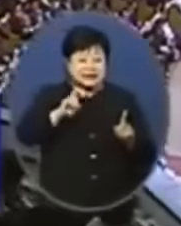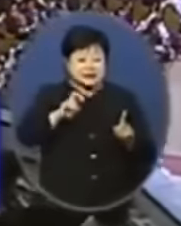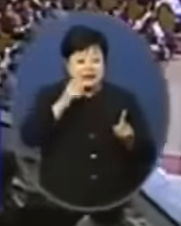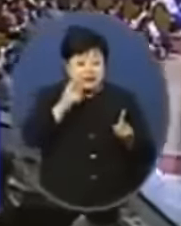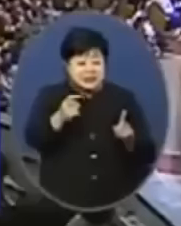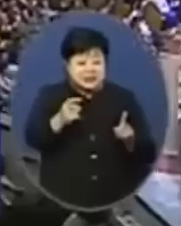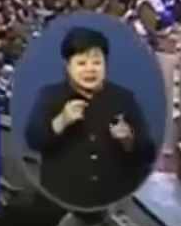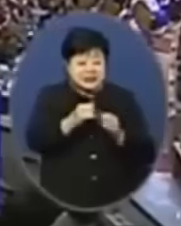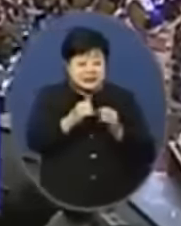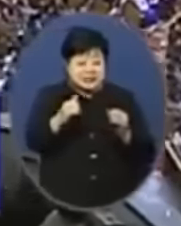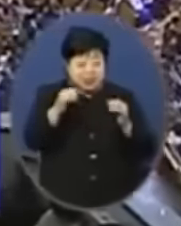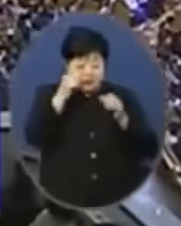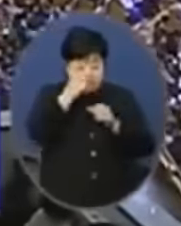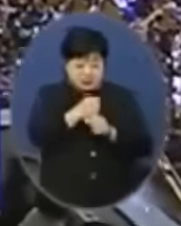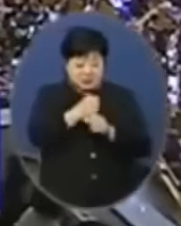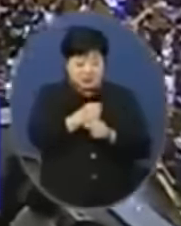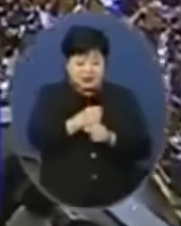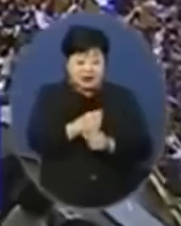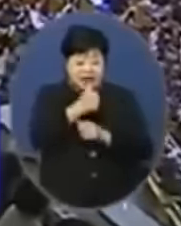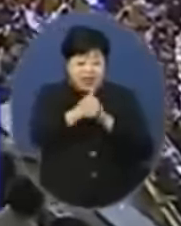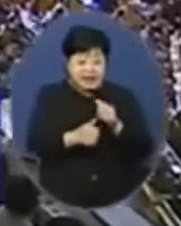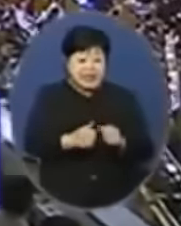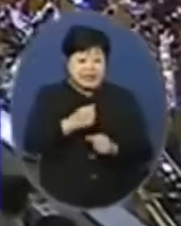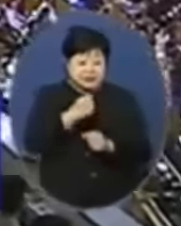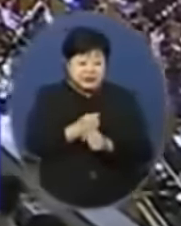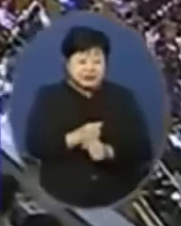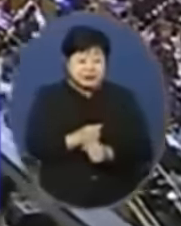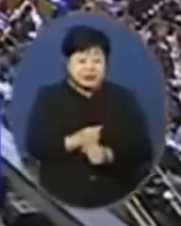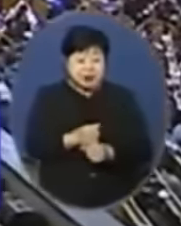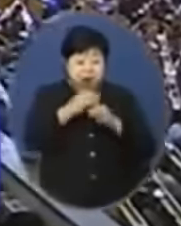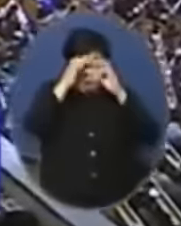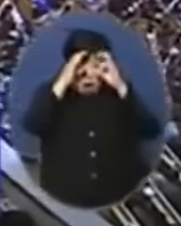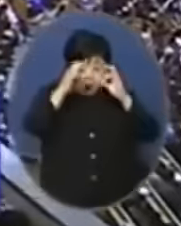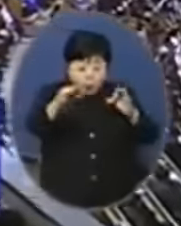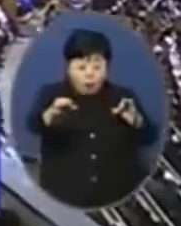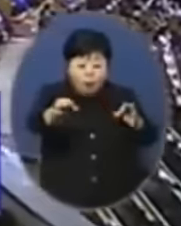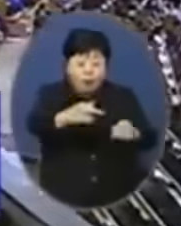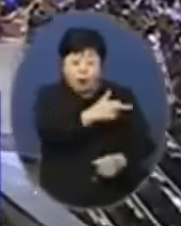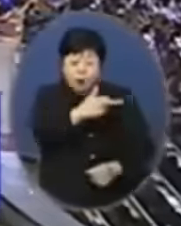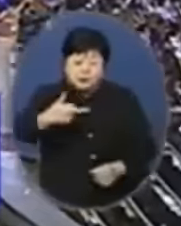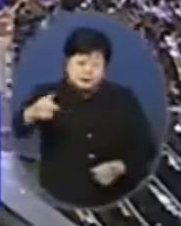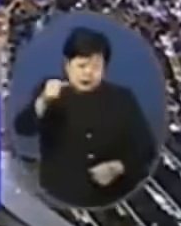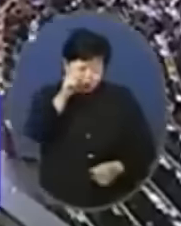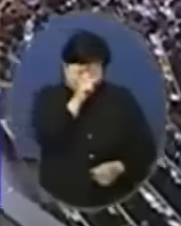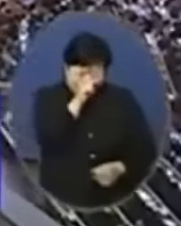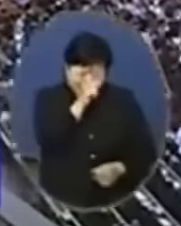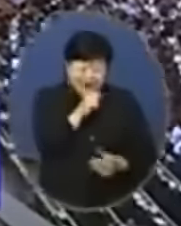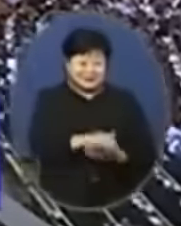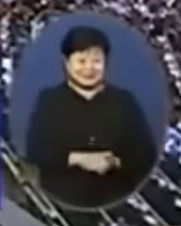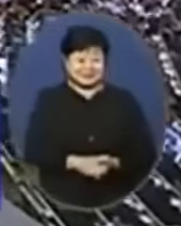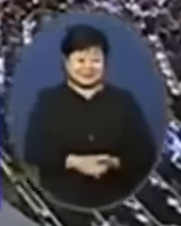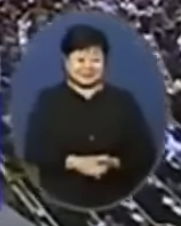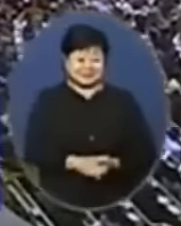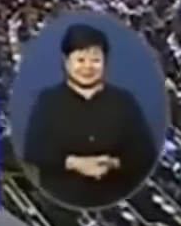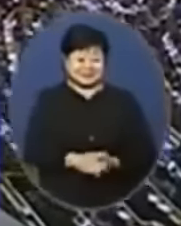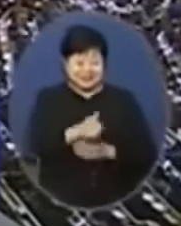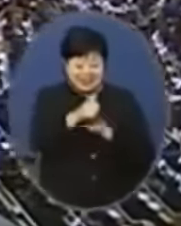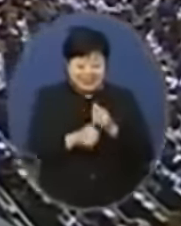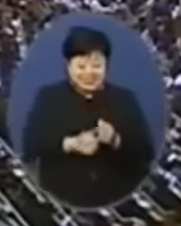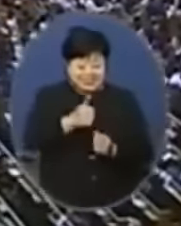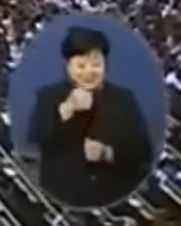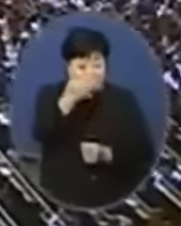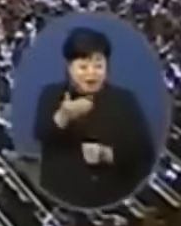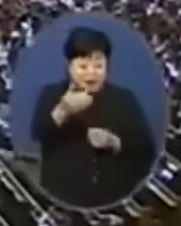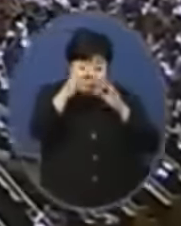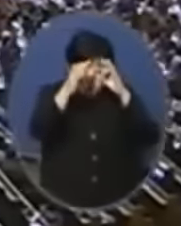그 모든 것을 보시니 보시기에 심히 좋았더라. 하나님이